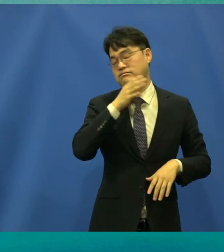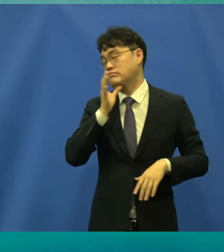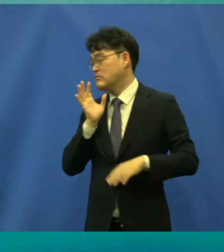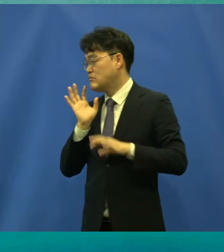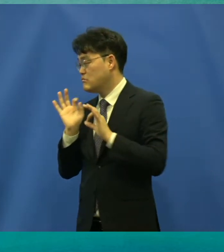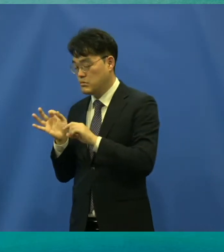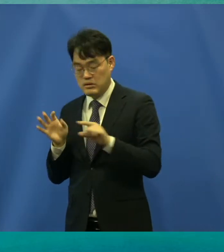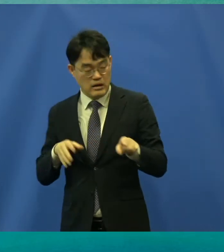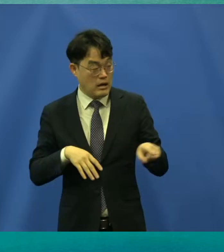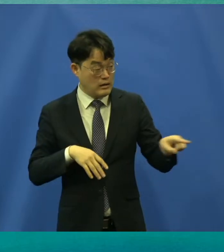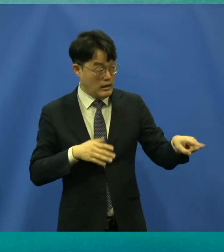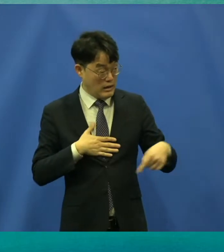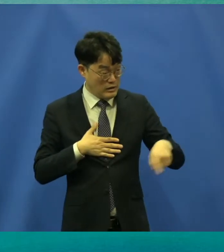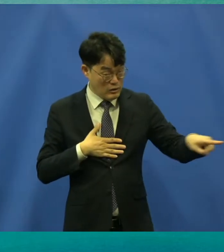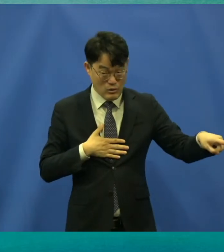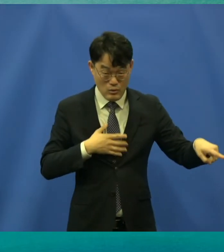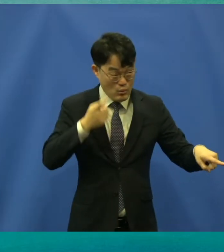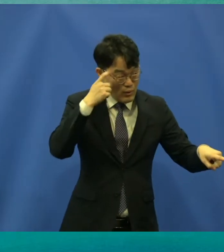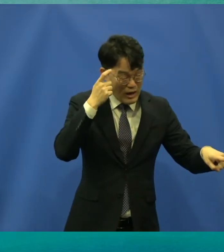순간에 불이 꺼져버려요.